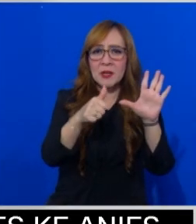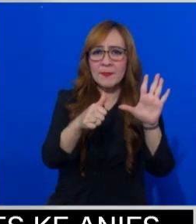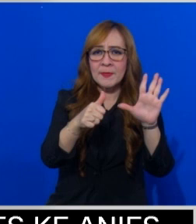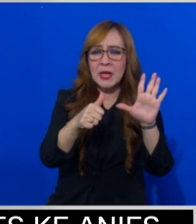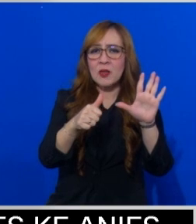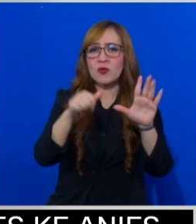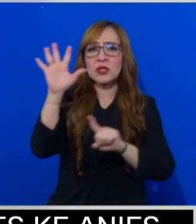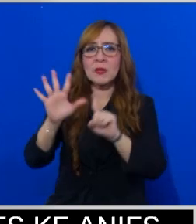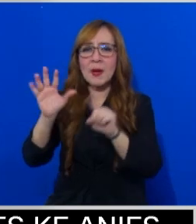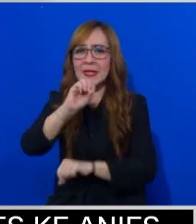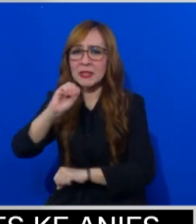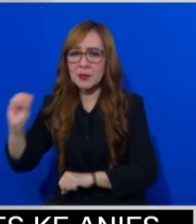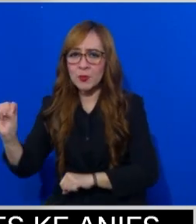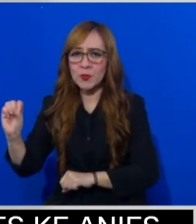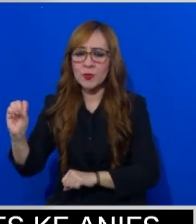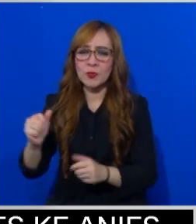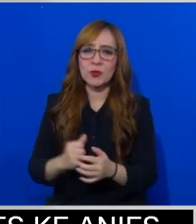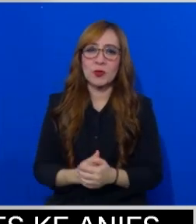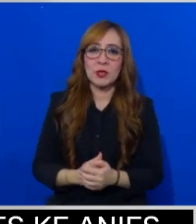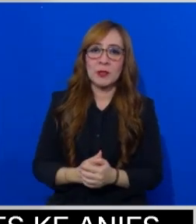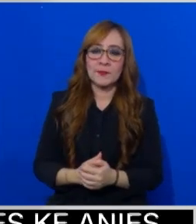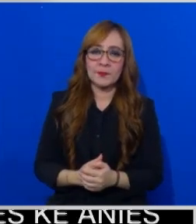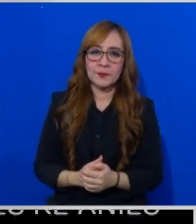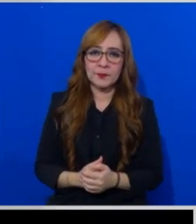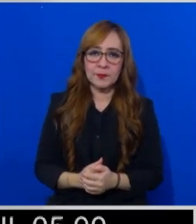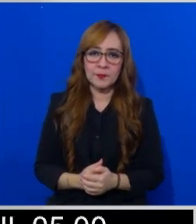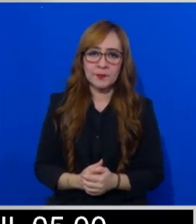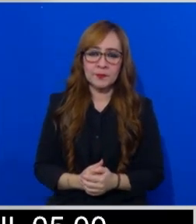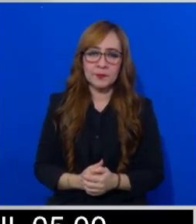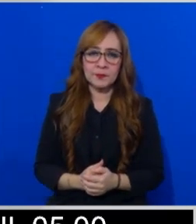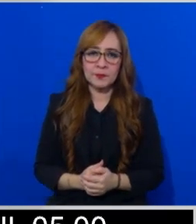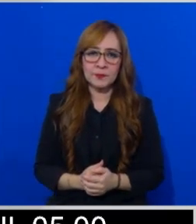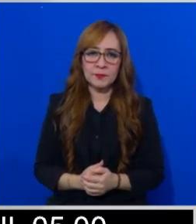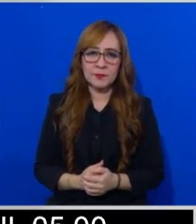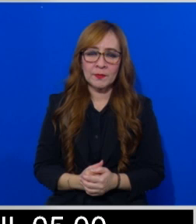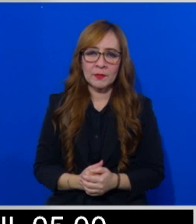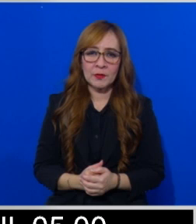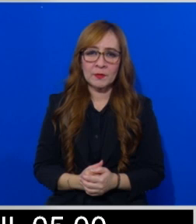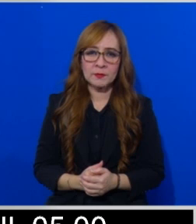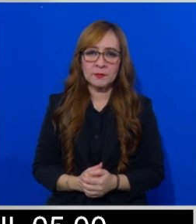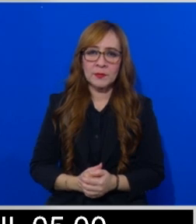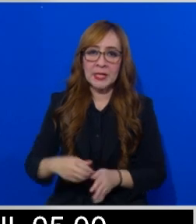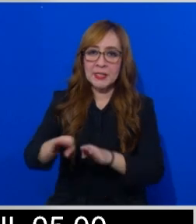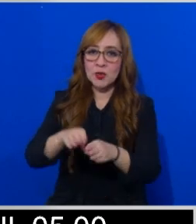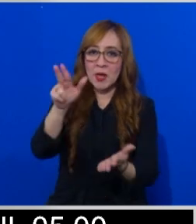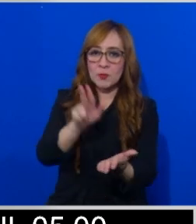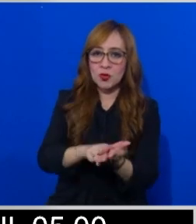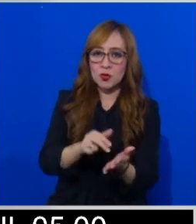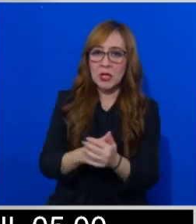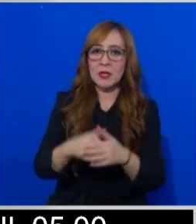hingga Rp765.000 yang diberikan oleh Jakpro. Mengacu pada keputusan Gubernur